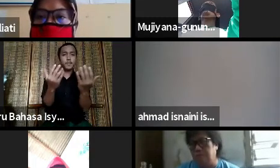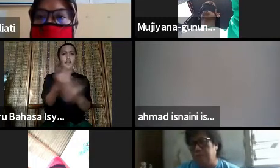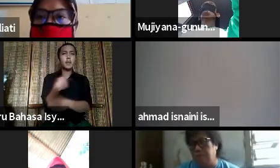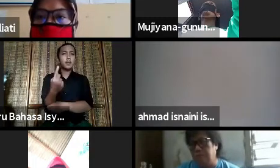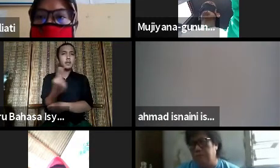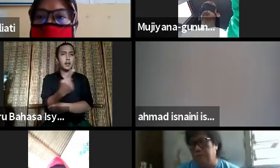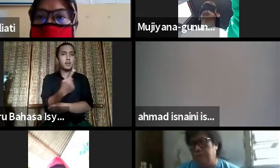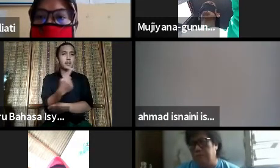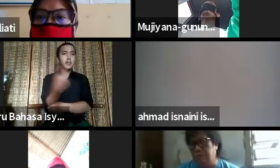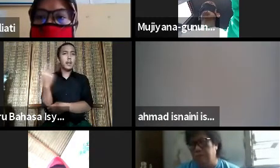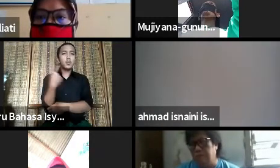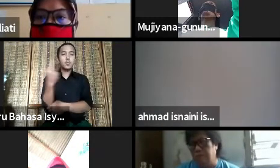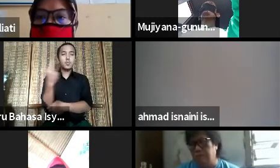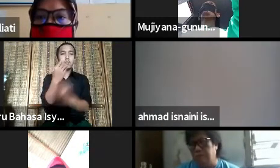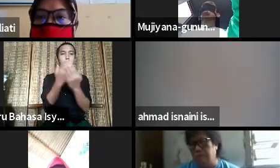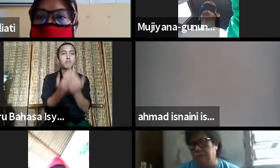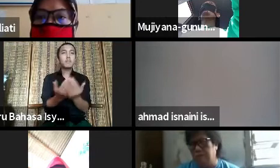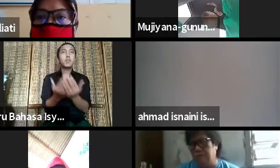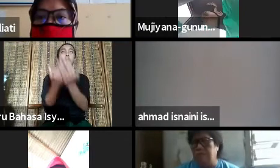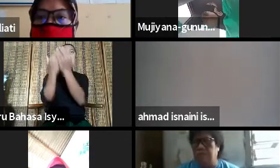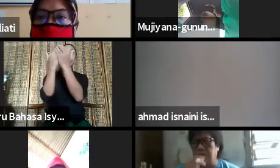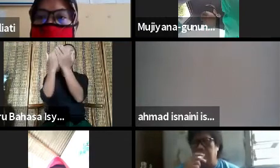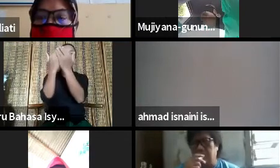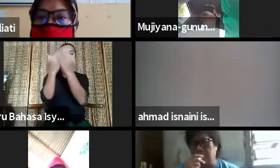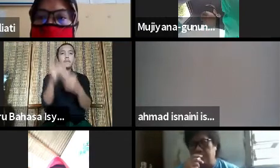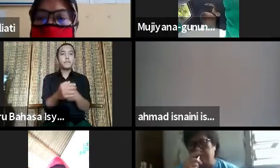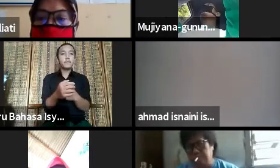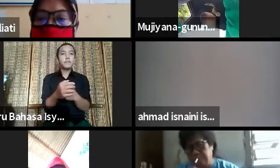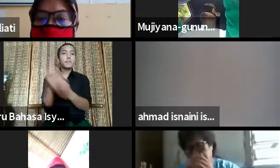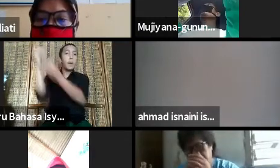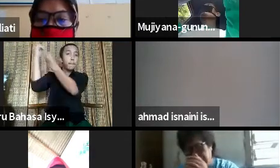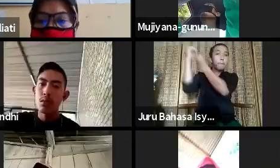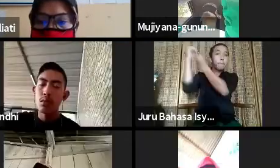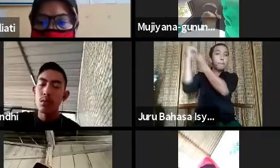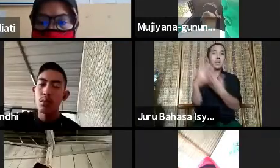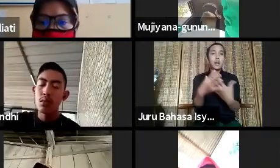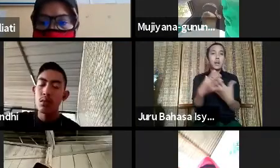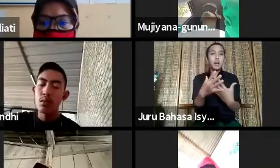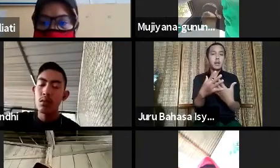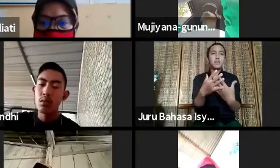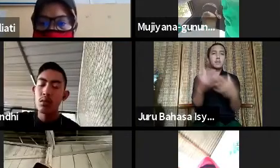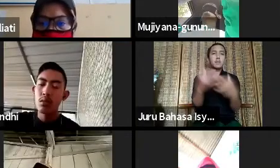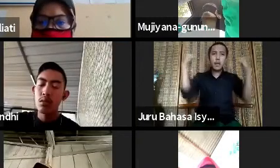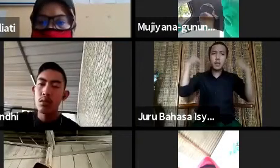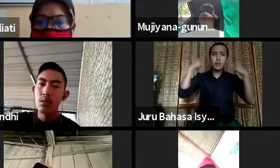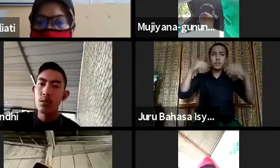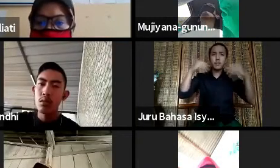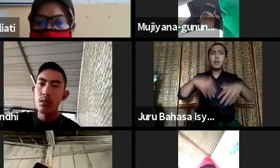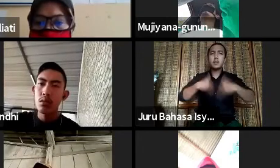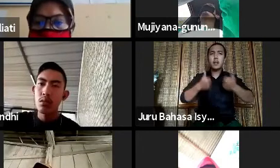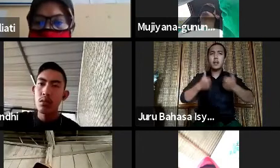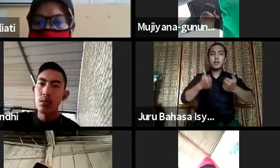kepada Tuhan Yang Maha Esa agar kita selalu diberkahi dengan kesehatan dan keberhasilan untuk menjalankan kegiatan